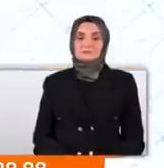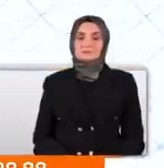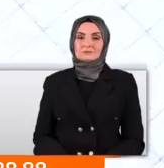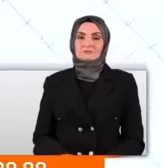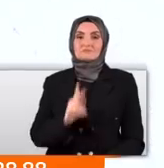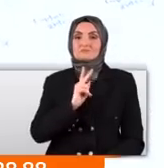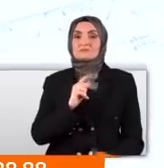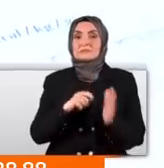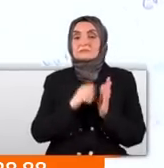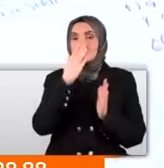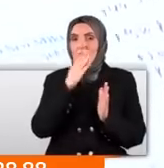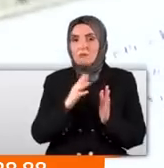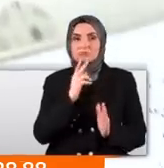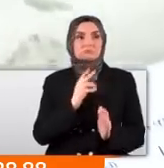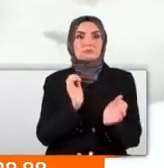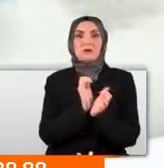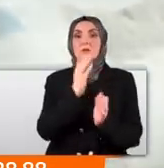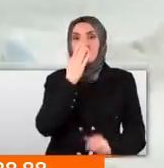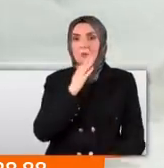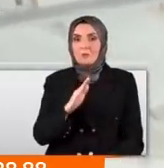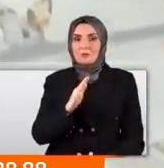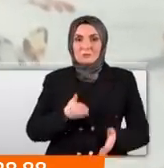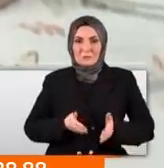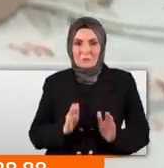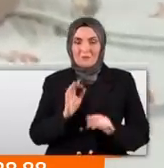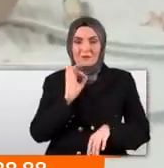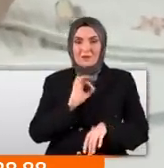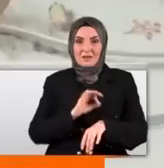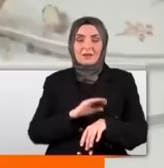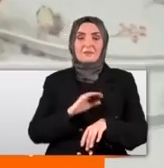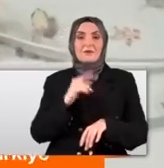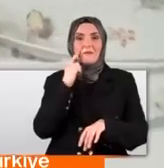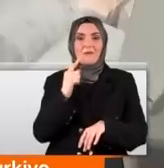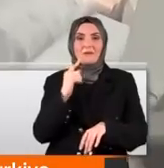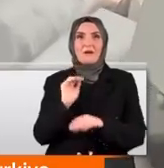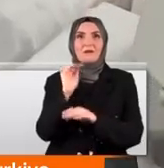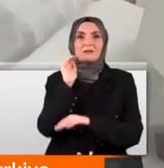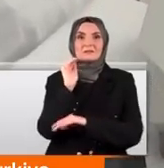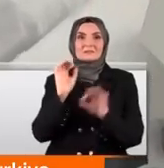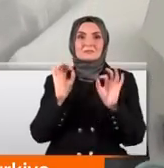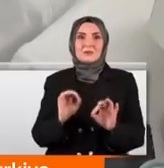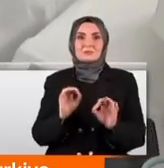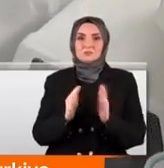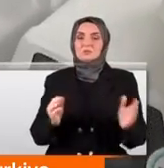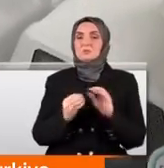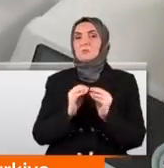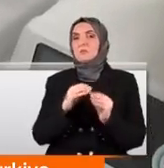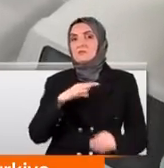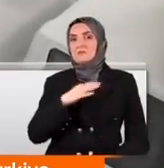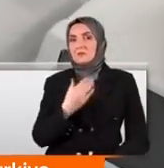Adı yok, ailesi yok. O daha doğar doğmaz hayata geriden başlayanlardan.